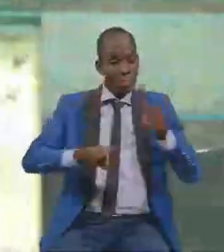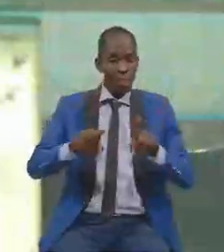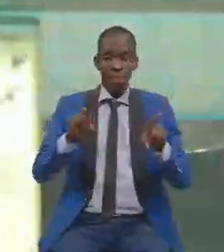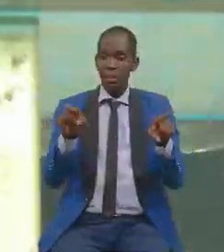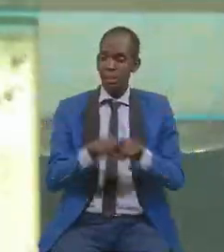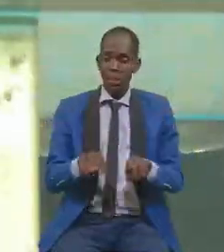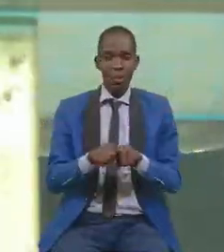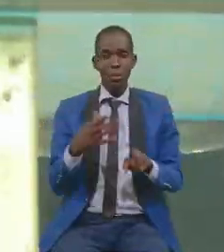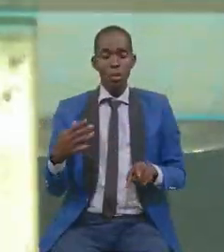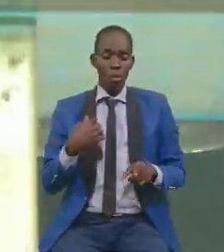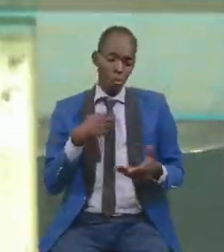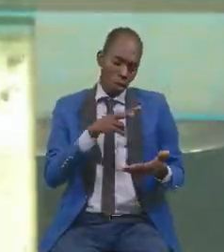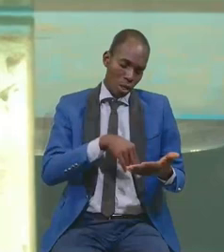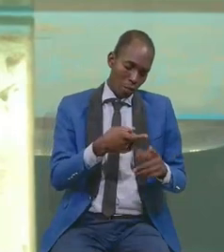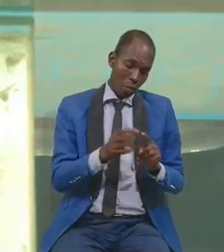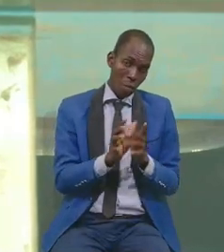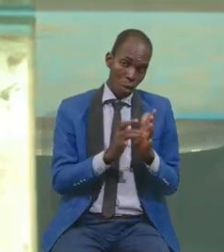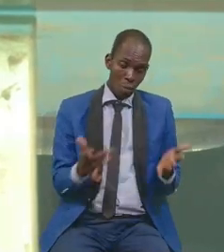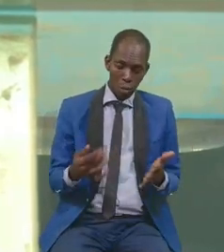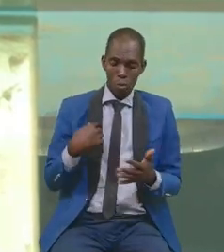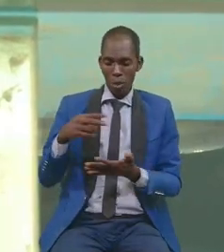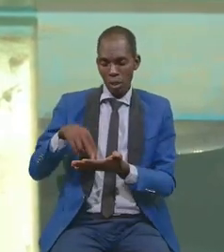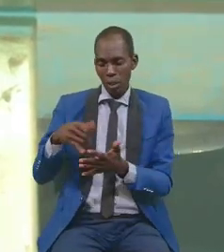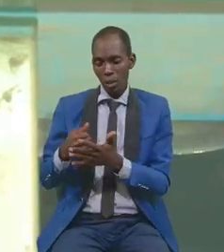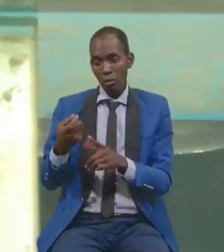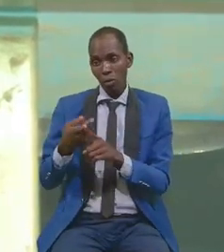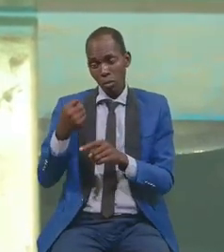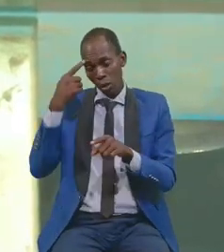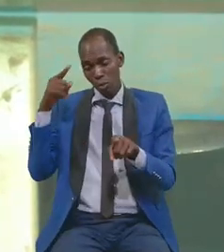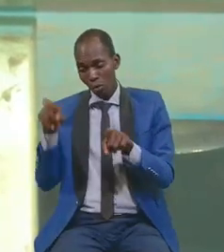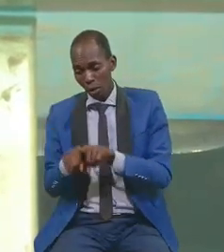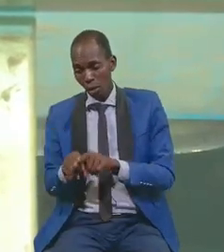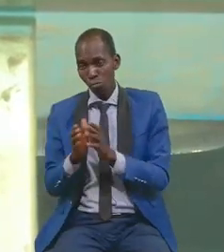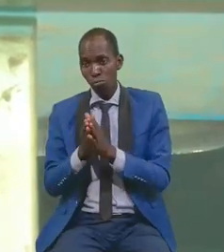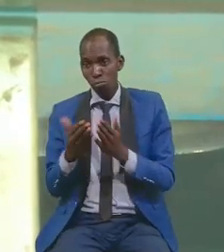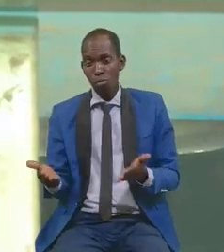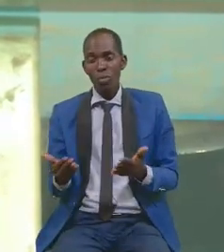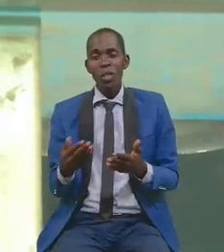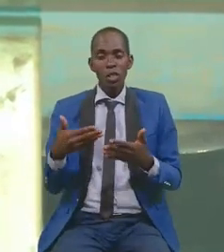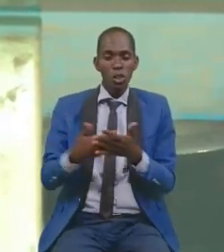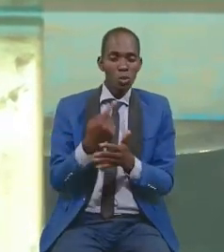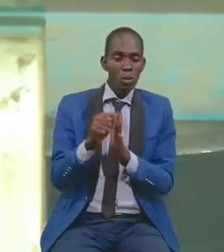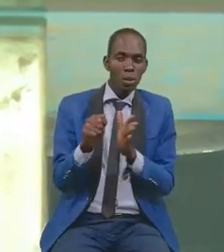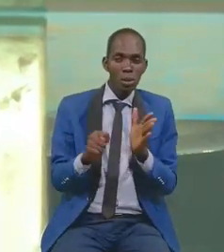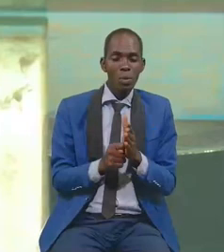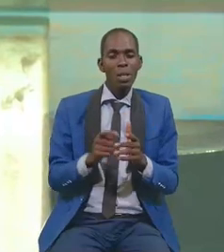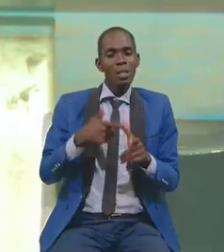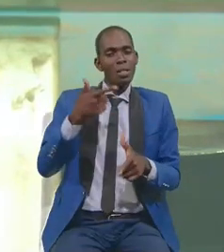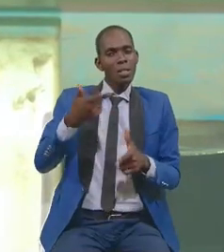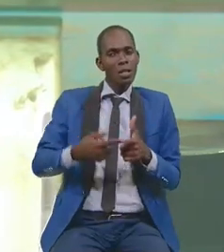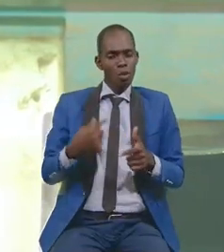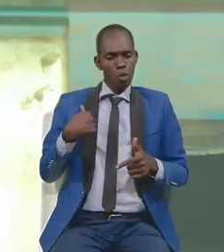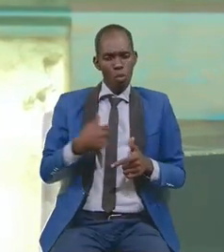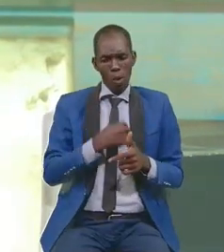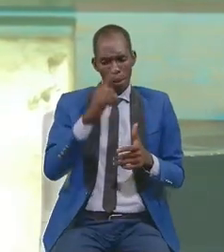vous devez répéter cela de votre, pas à votre propre bouche. On l'a lu dans l'Ancien, dans le Nouveau Testament. Et puis, nous croyons cela dans notre